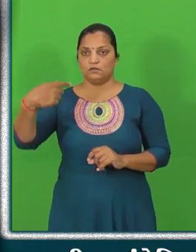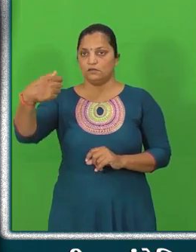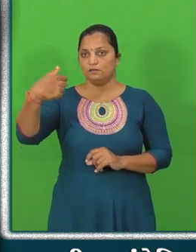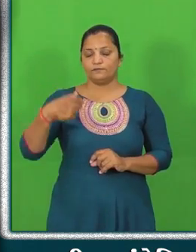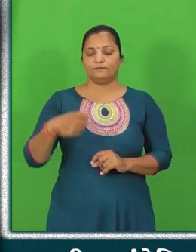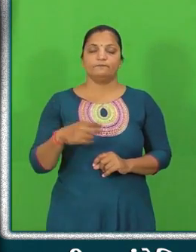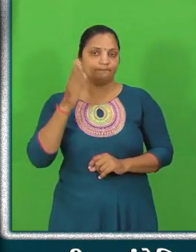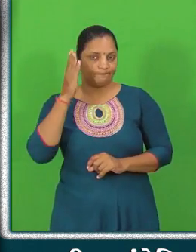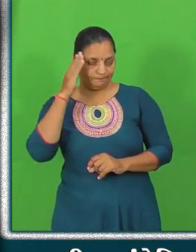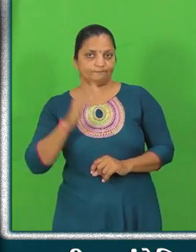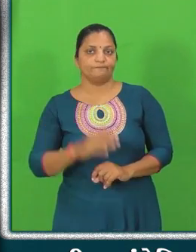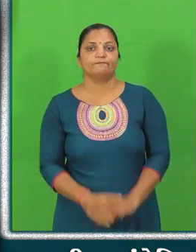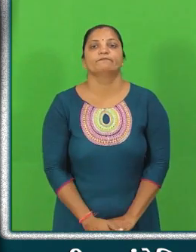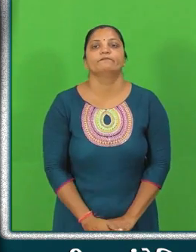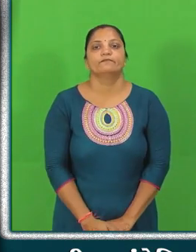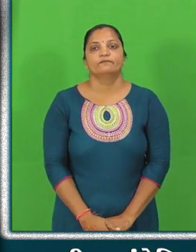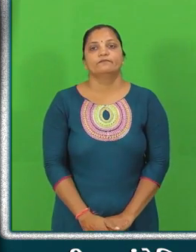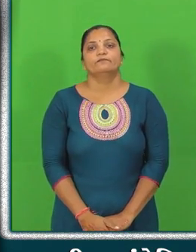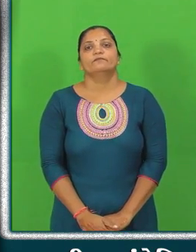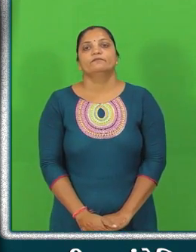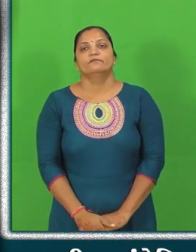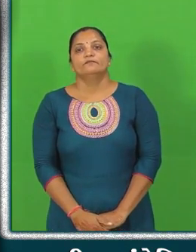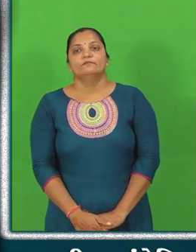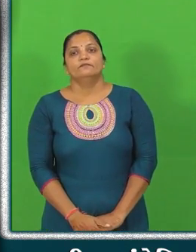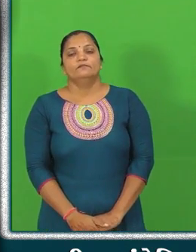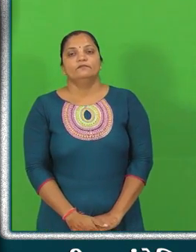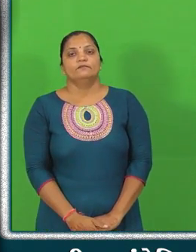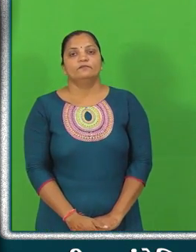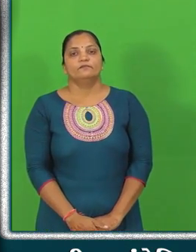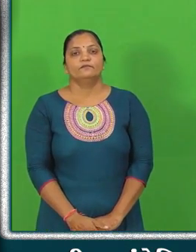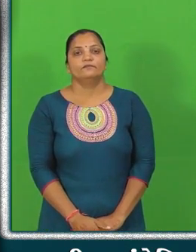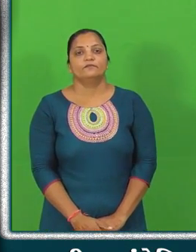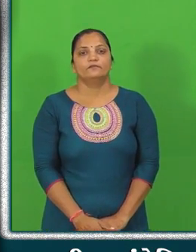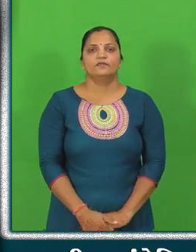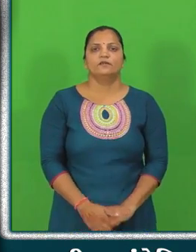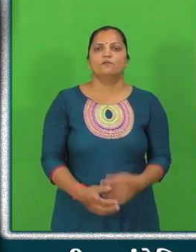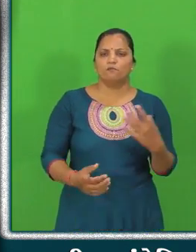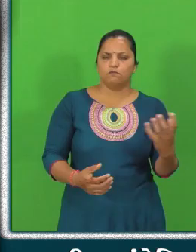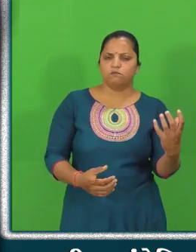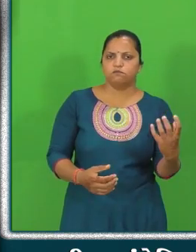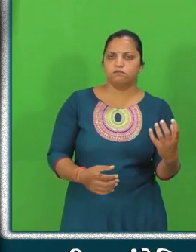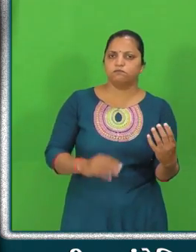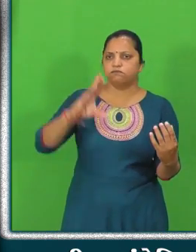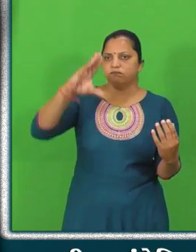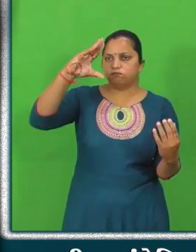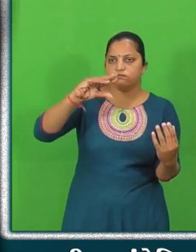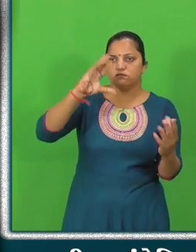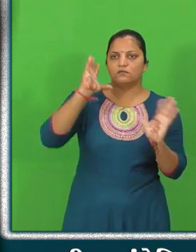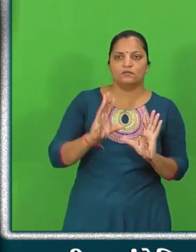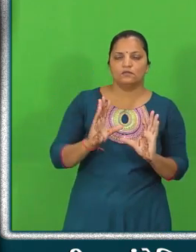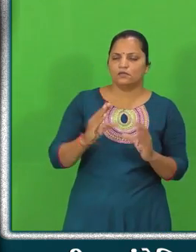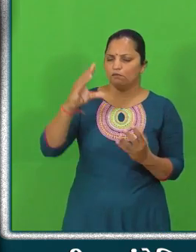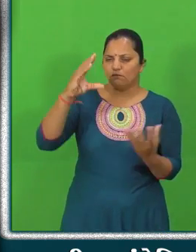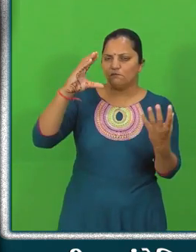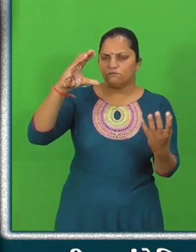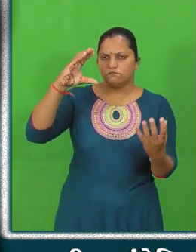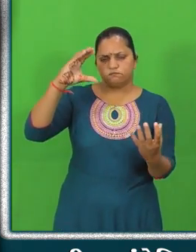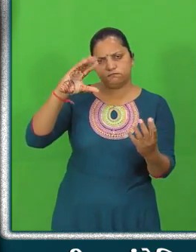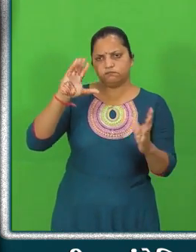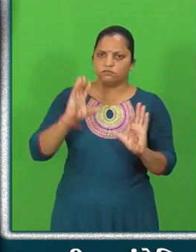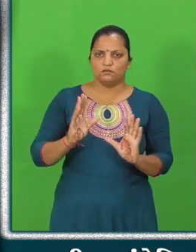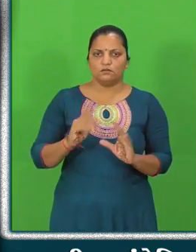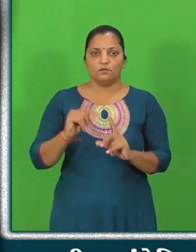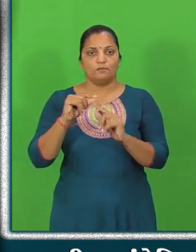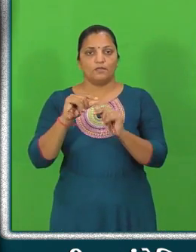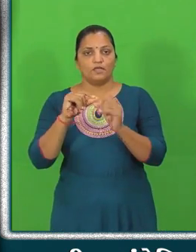ઉલટું દેખાયું હતું, યાદ હશે તમને. ચલો ત્યાર પછી વસ્તુનું પરિમાણ કેવું? તો વસ્તુ કરતા ઘણું નાનું